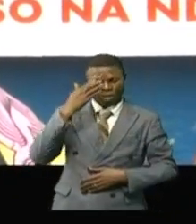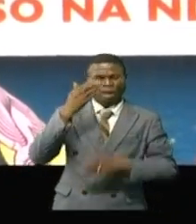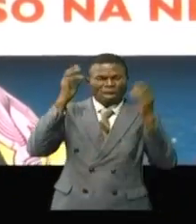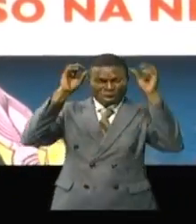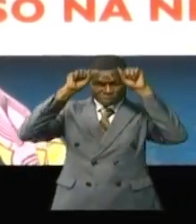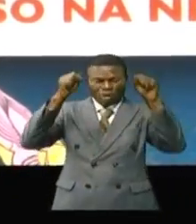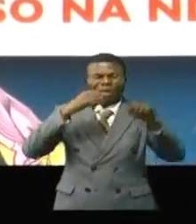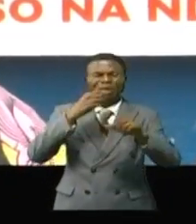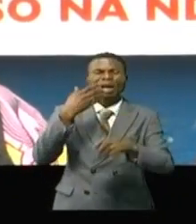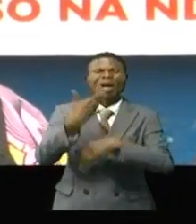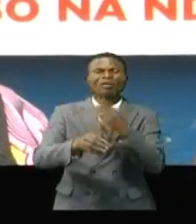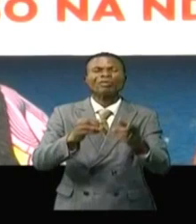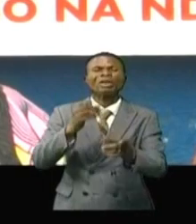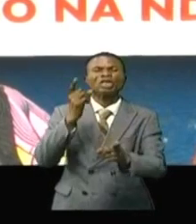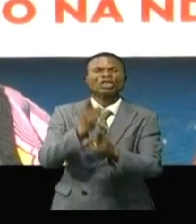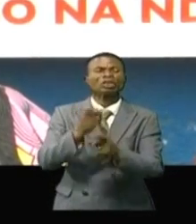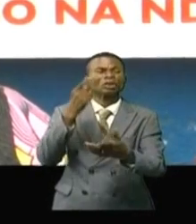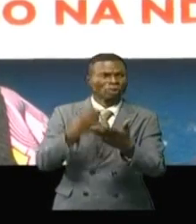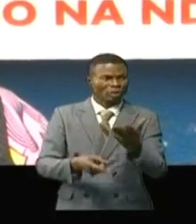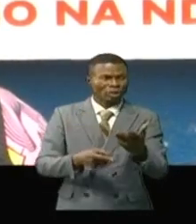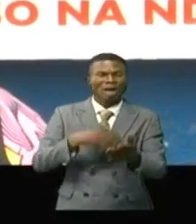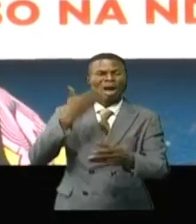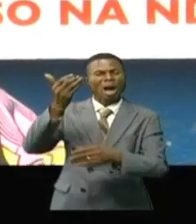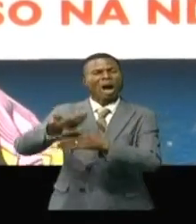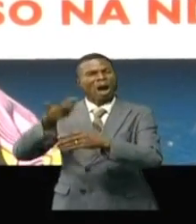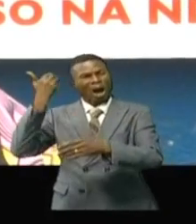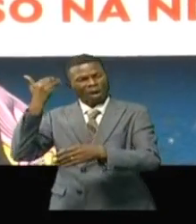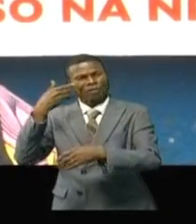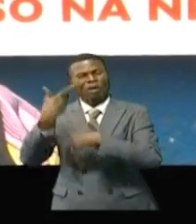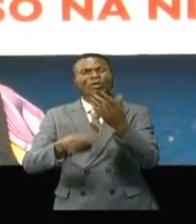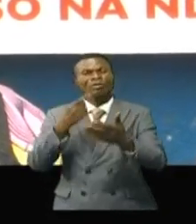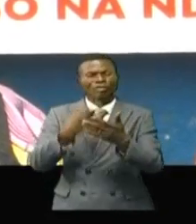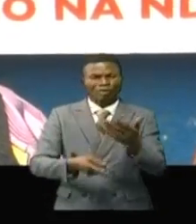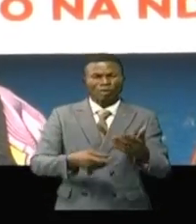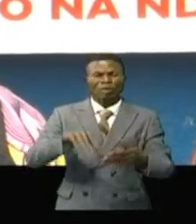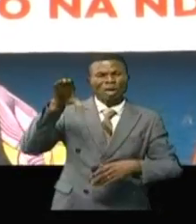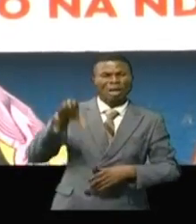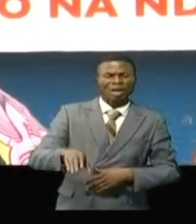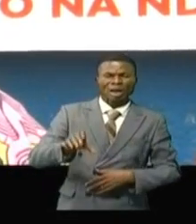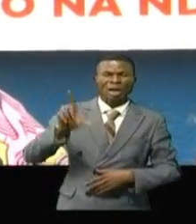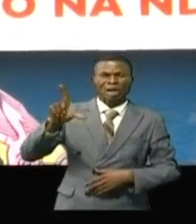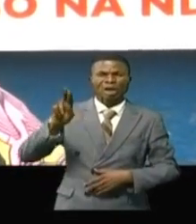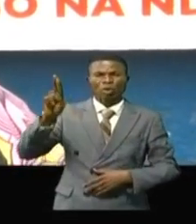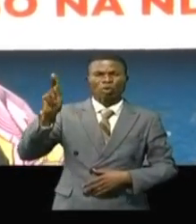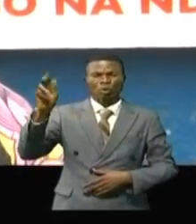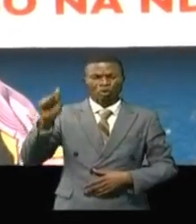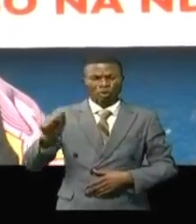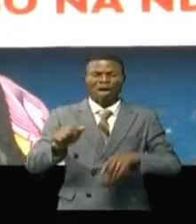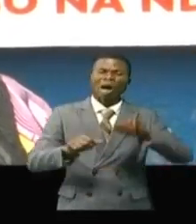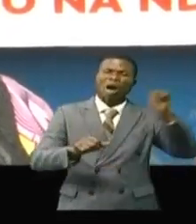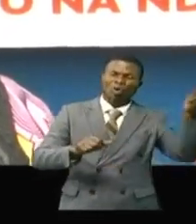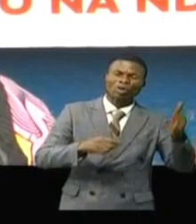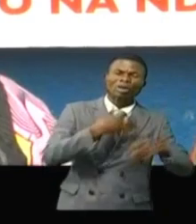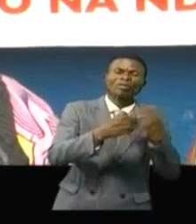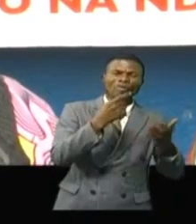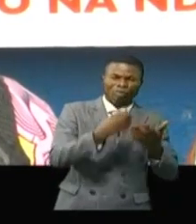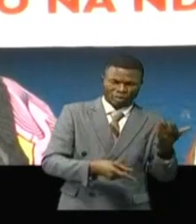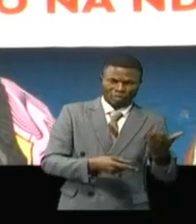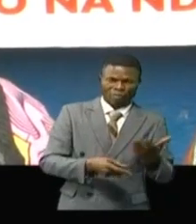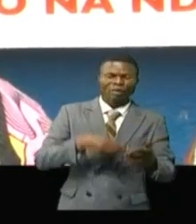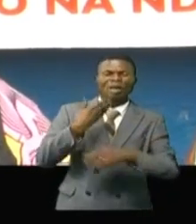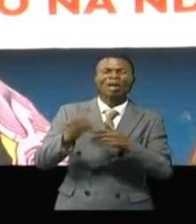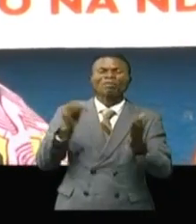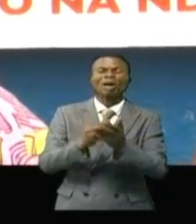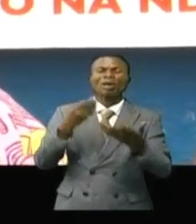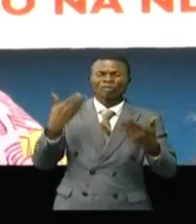du président, qu'est-ce qu'il a déjà fait à Kanluka, qu'est-ce qu'il a fait ailleurs, qu'est-ce qu'il avait déjà fait et qu'est-ce